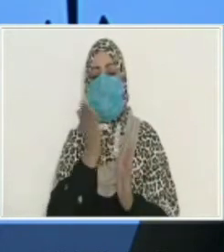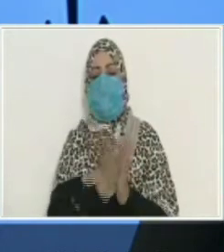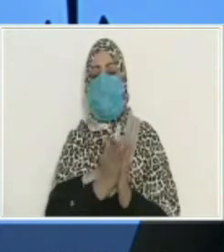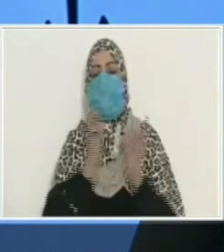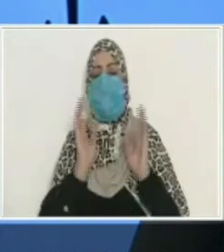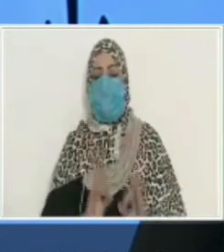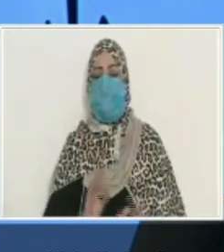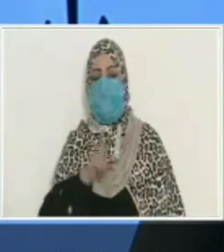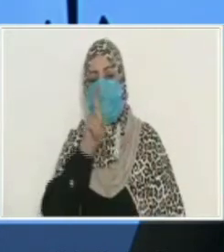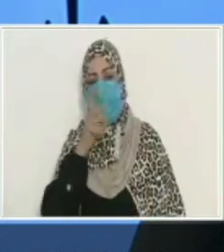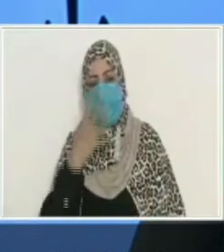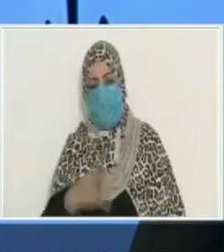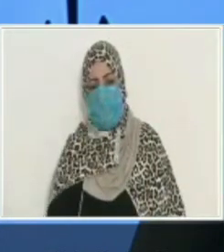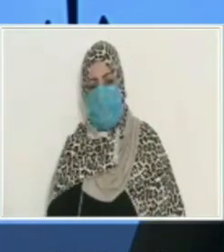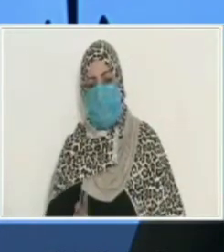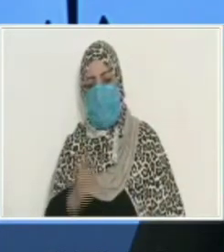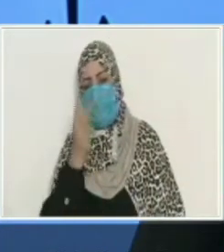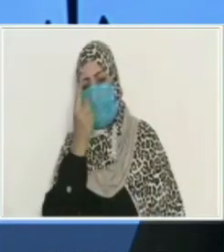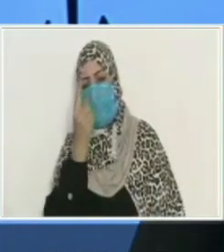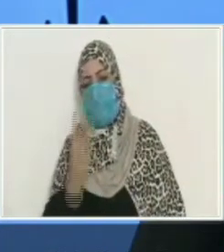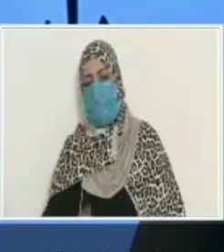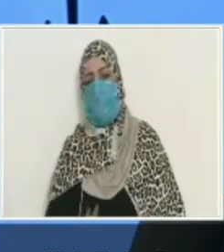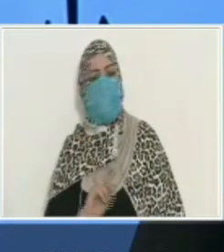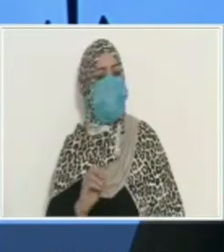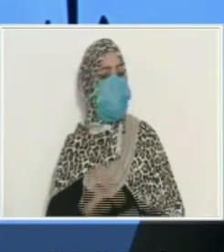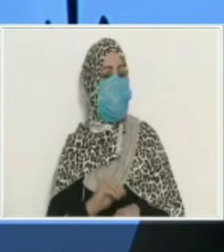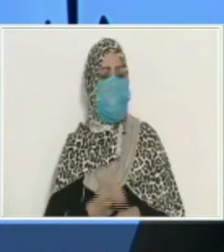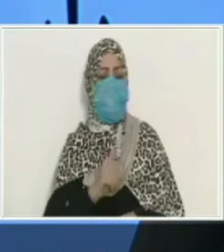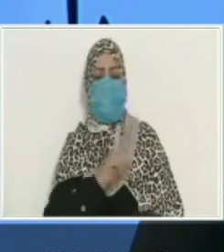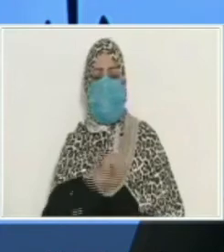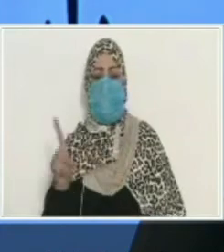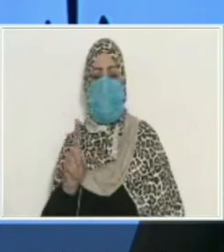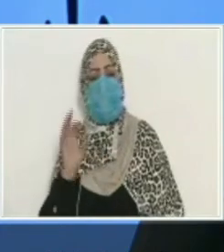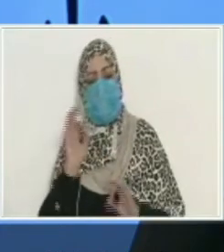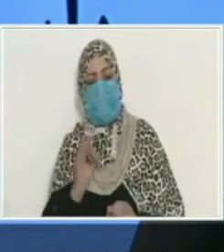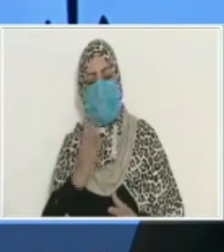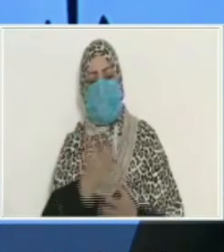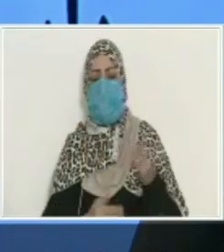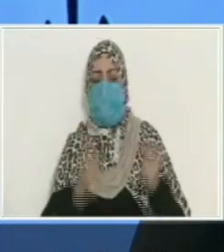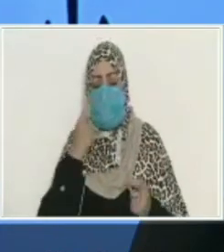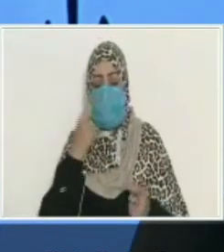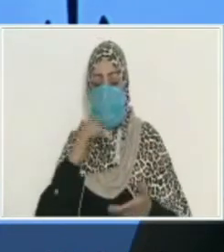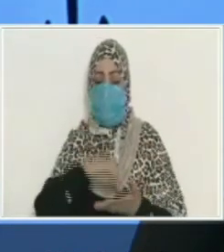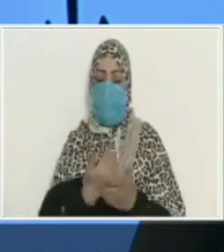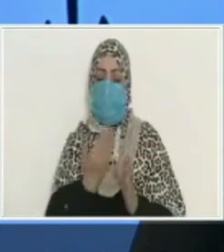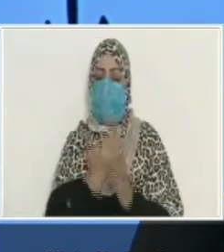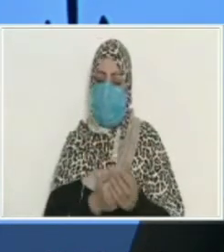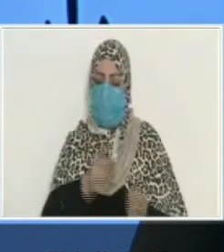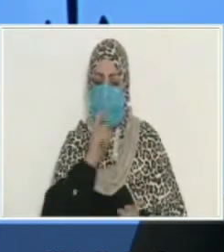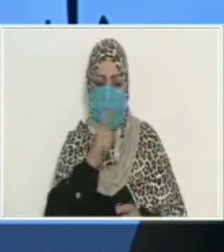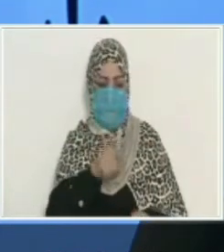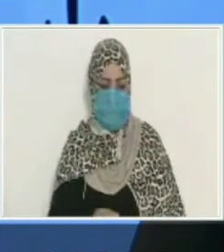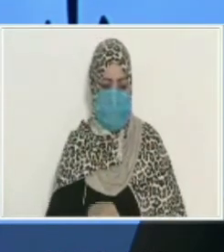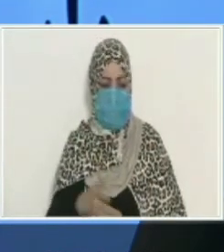يجيزها الورثة، إذا أجازها الورثة وقالوا نعطي هذا الذهب لأختنا ولبنتها فأنا لا بأس